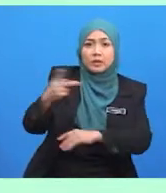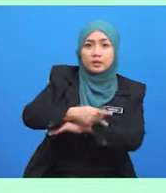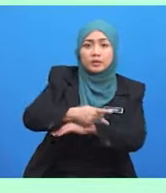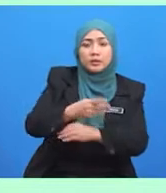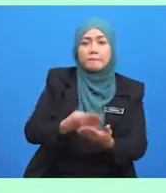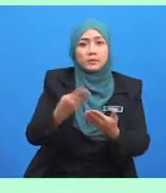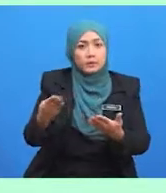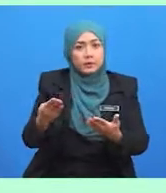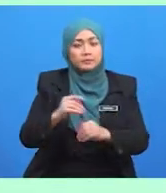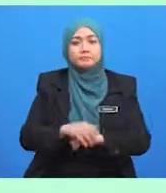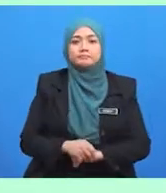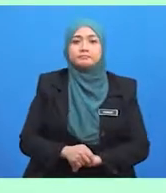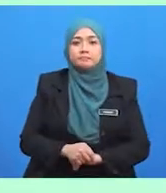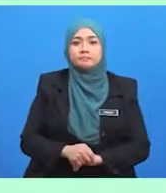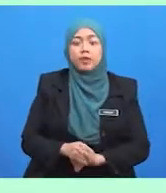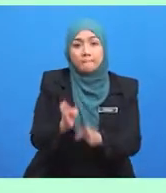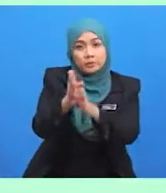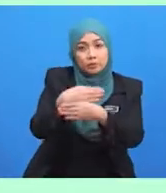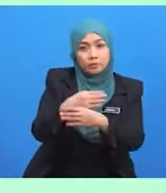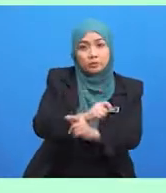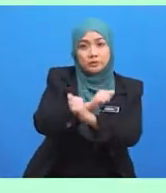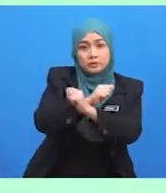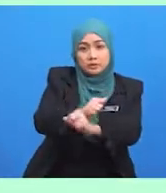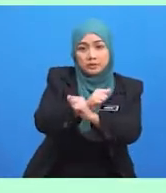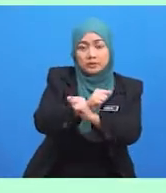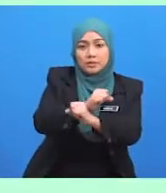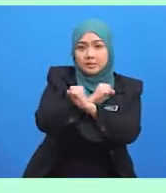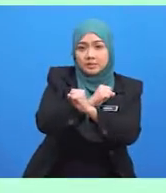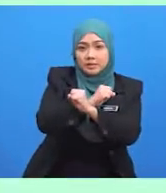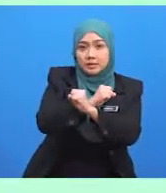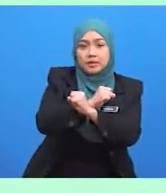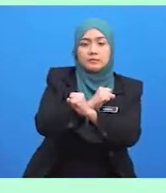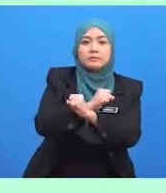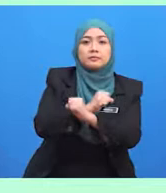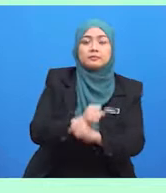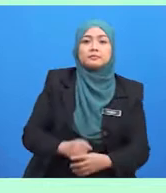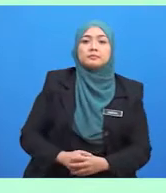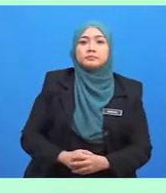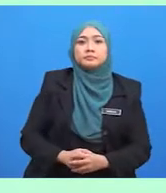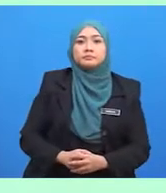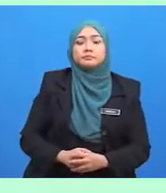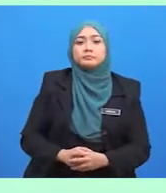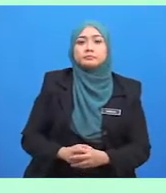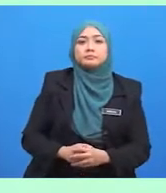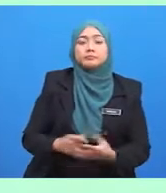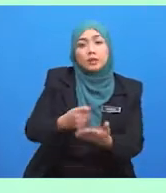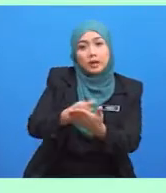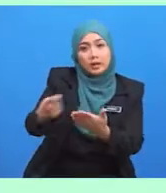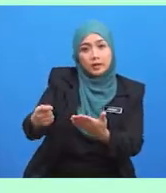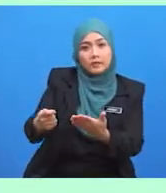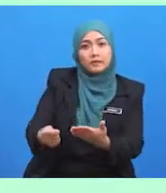Terdapat 6 bentuk sekatan perdagangan antarabangsa, iaitu tarif, subsidi,